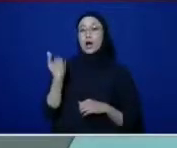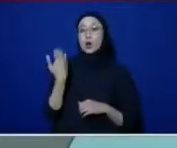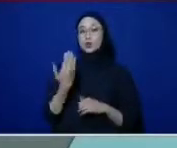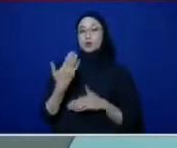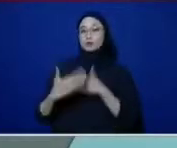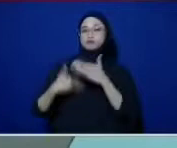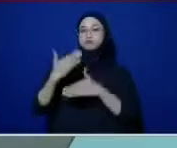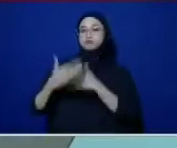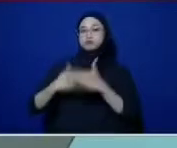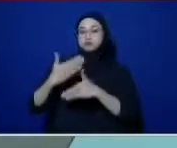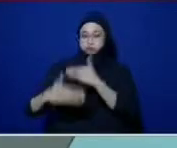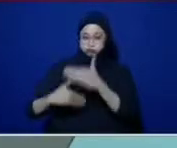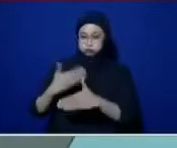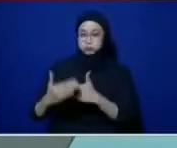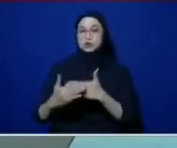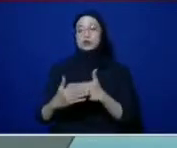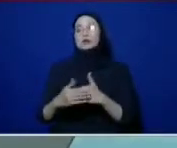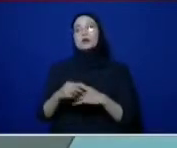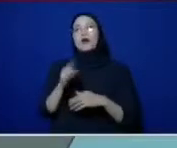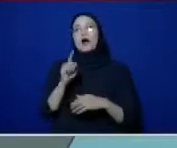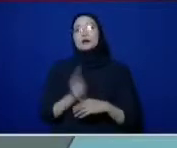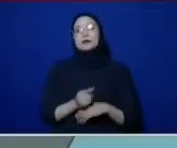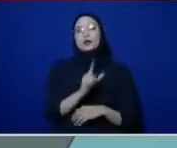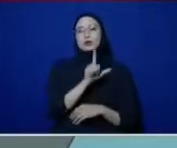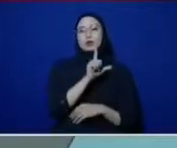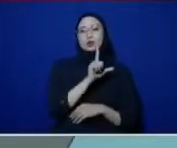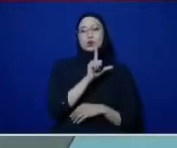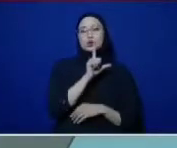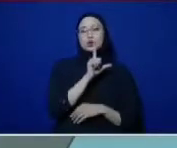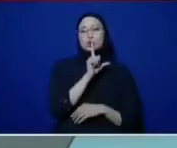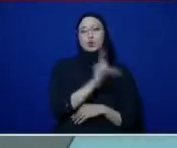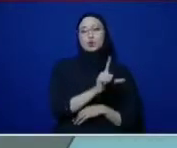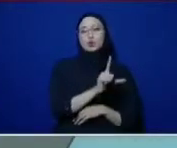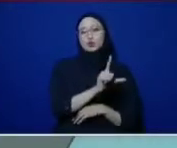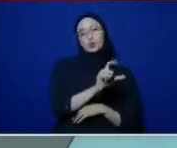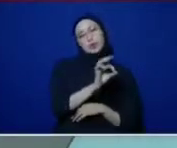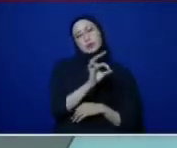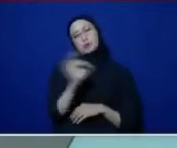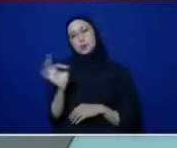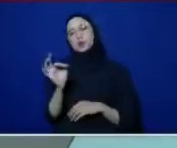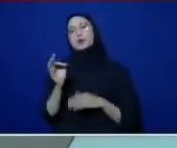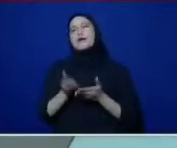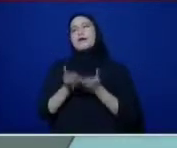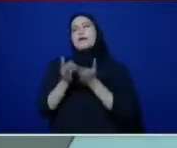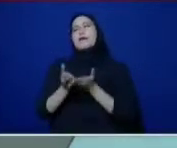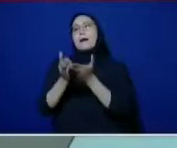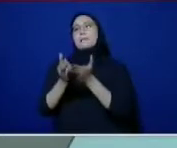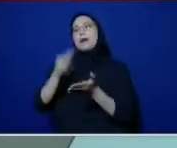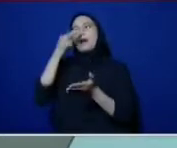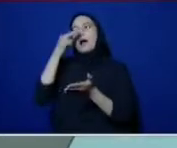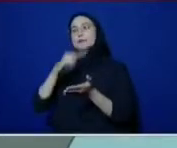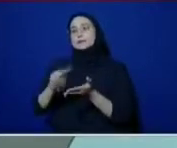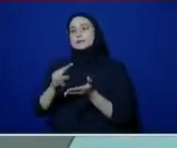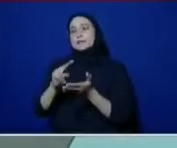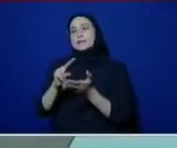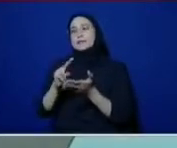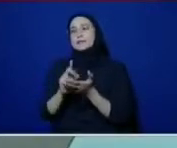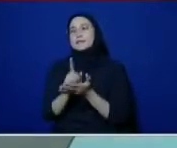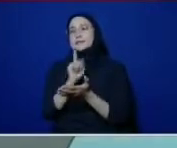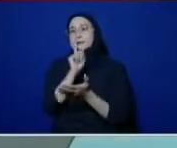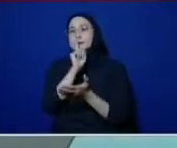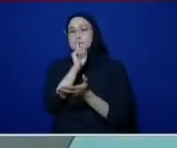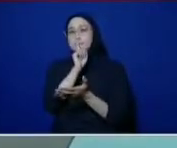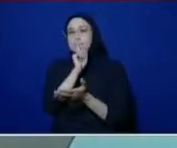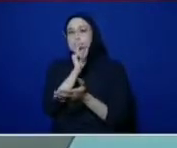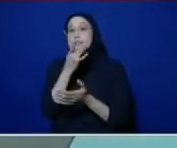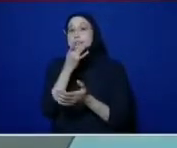telah mengejar 7.000 kapal-kapal asing illegal fishing, yang melakukan illegal